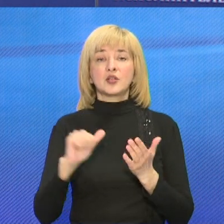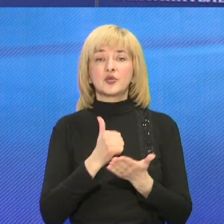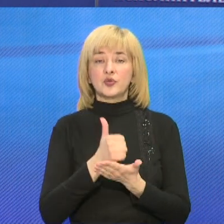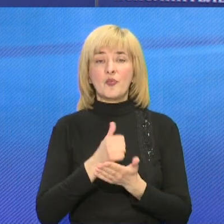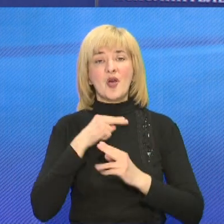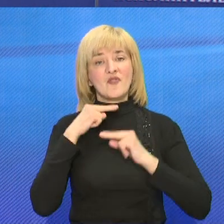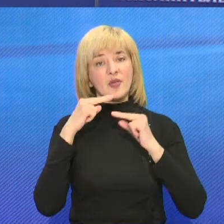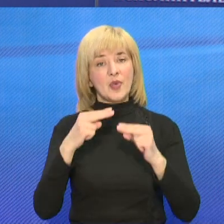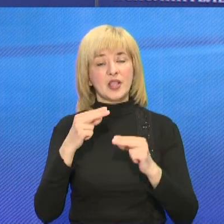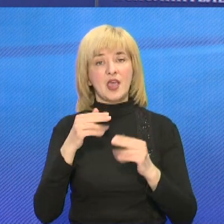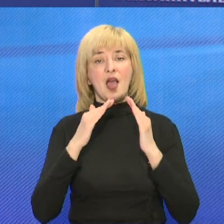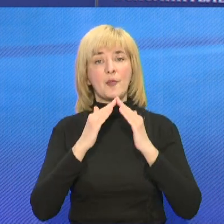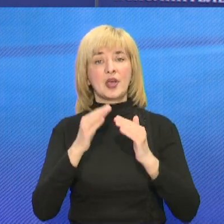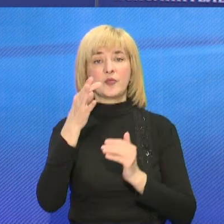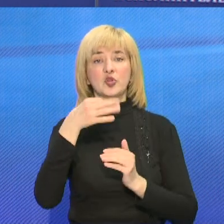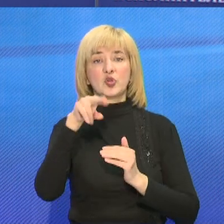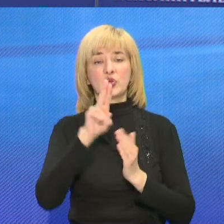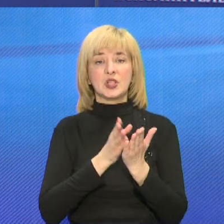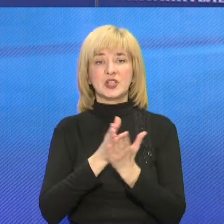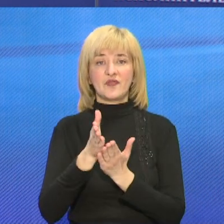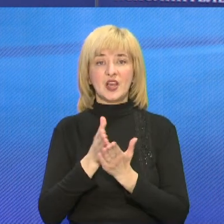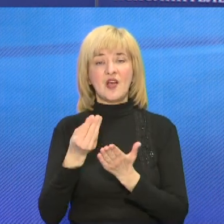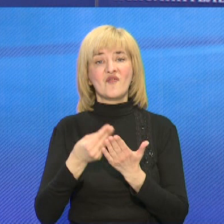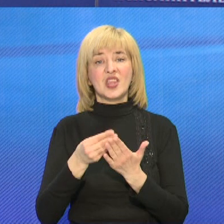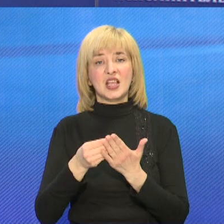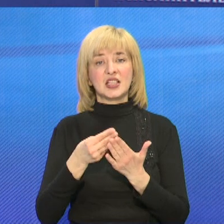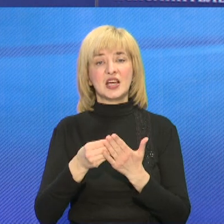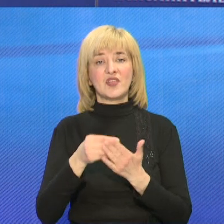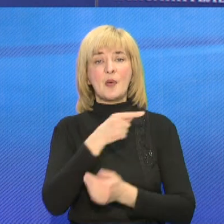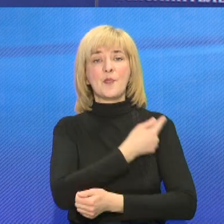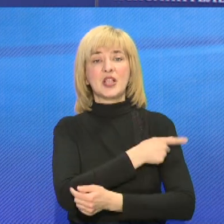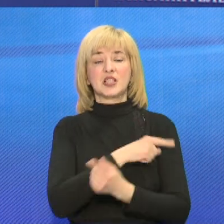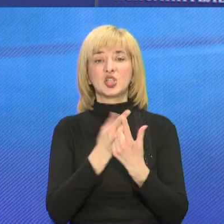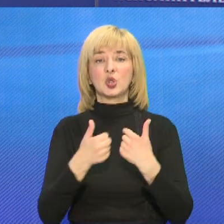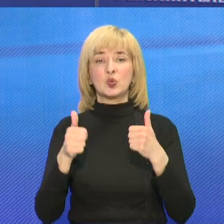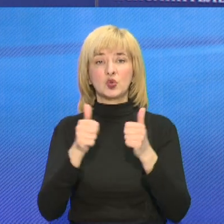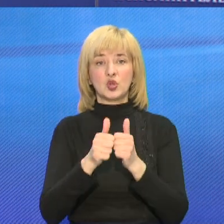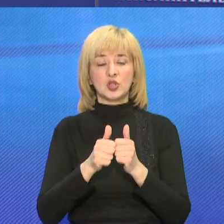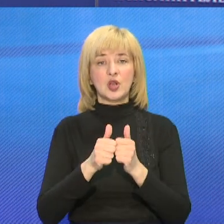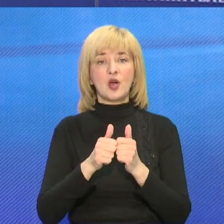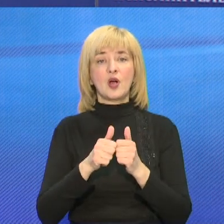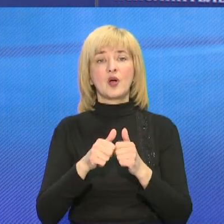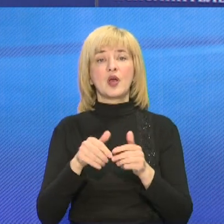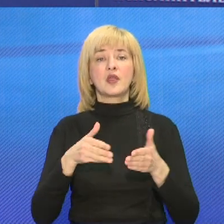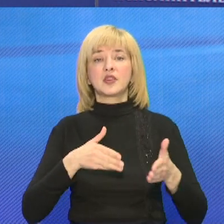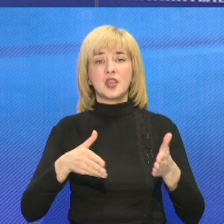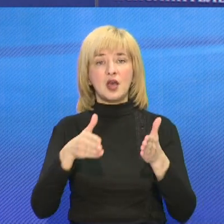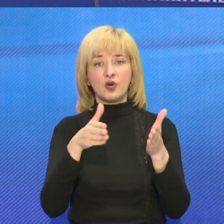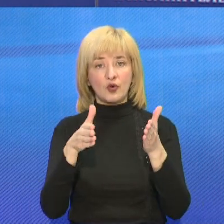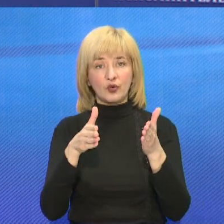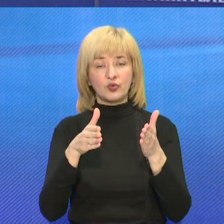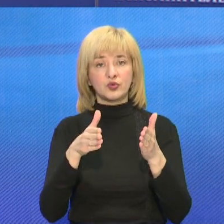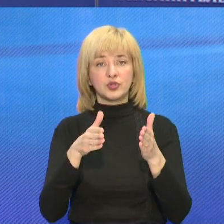сферы. Это и финансирование медицинских учреждений существенно увеличено, существенно увеличено финансирование дорожной сети,